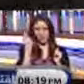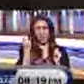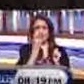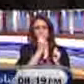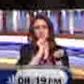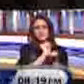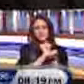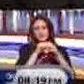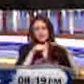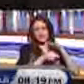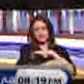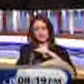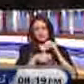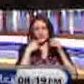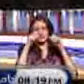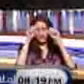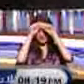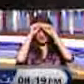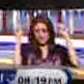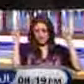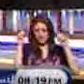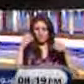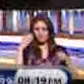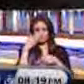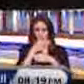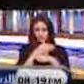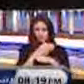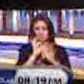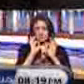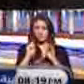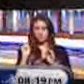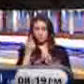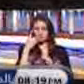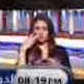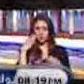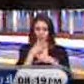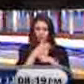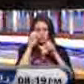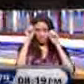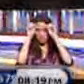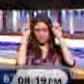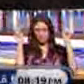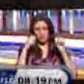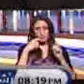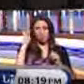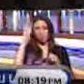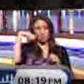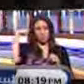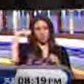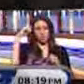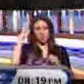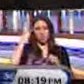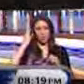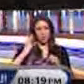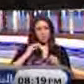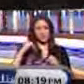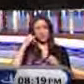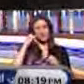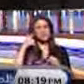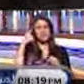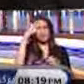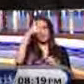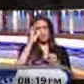تدخل السفير والقنصل العام على الفور بالتواصل مع السلطات الليبية، وأثمرت هذه الاتصالات